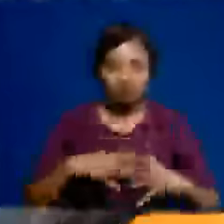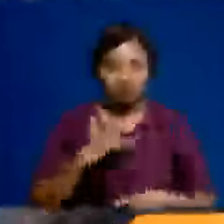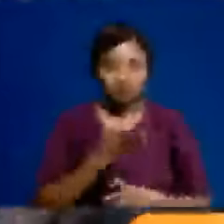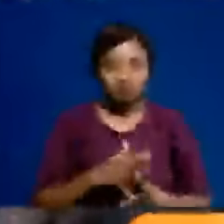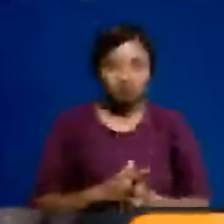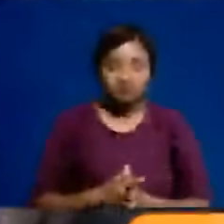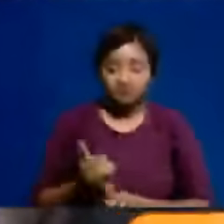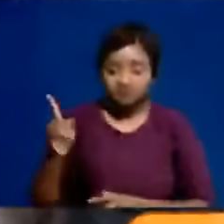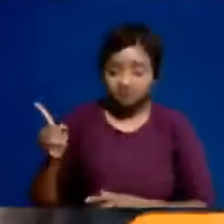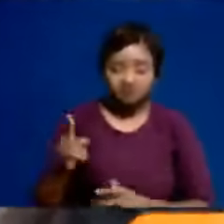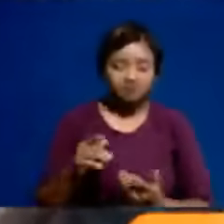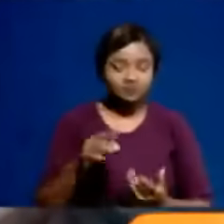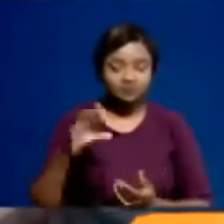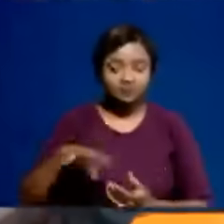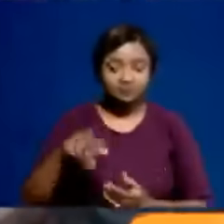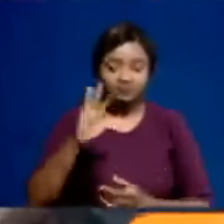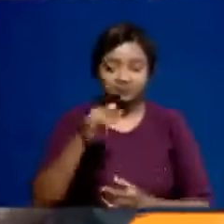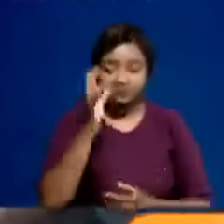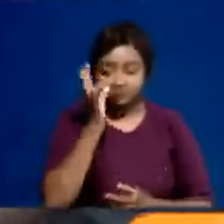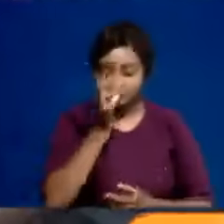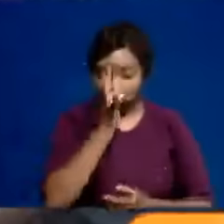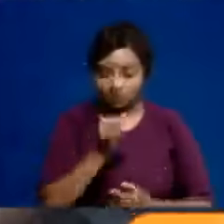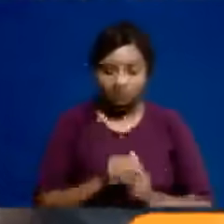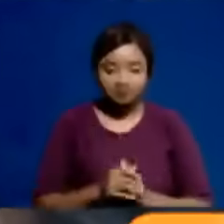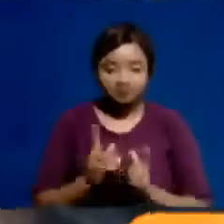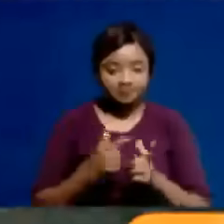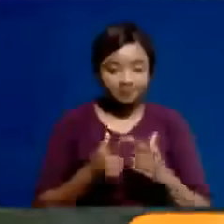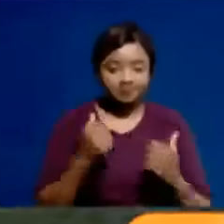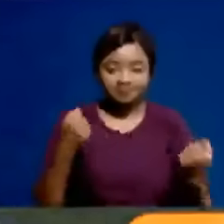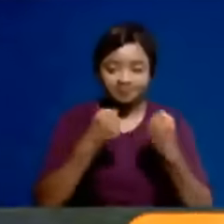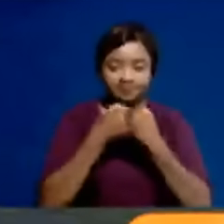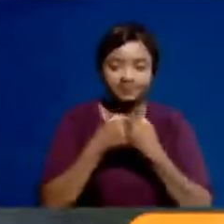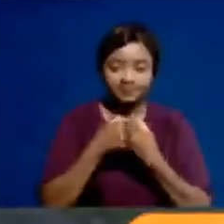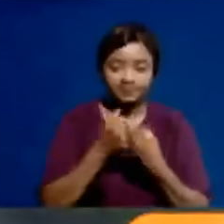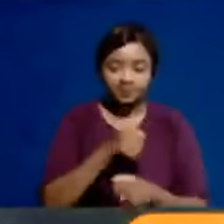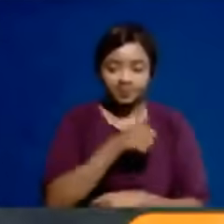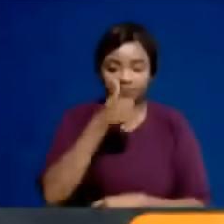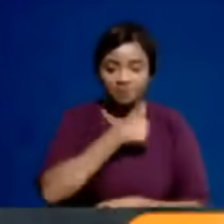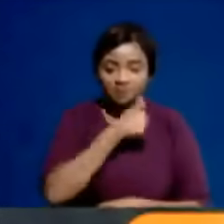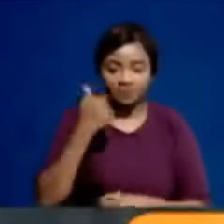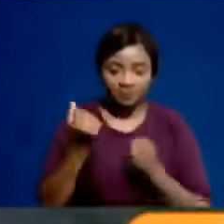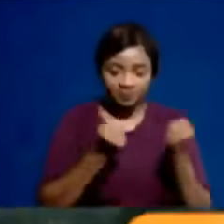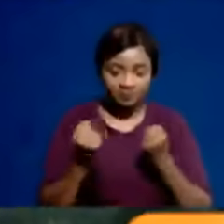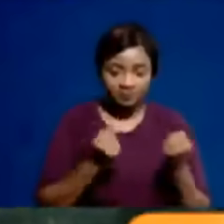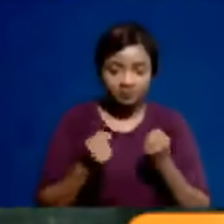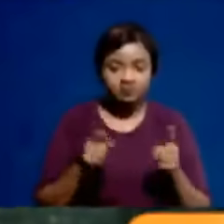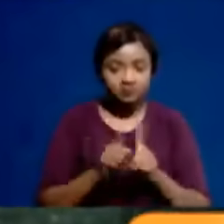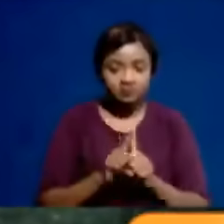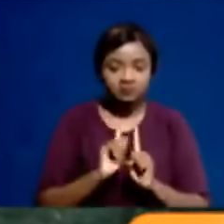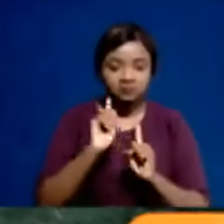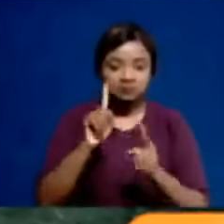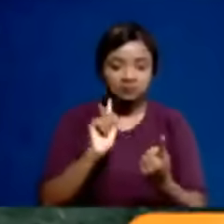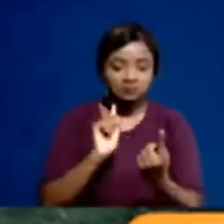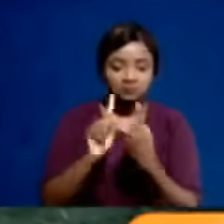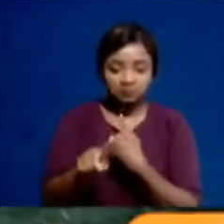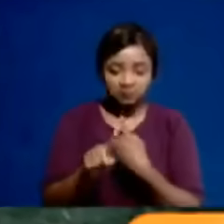ilikuwa inasafiri kuelekea Nyeri kutoka Nyahururu kabla ya kugongana ana kwa ana na gari la kibinafsi lililokuwa likielekea upande